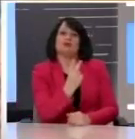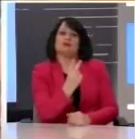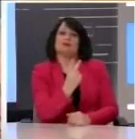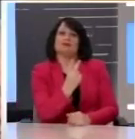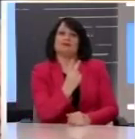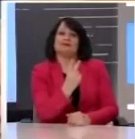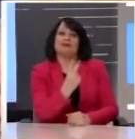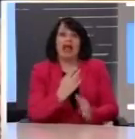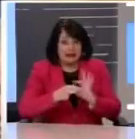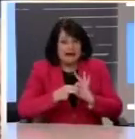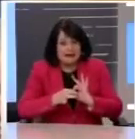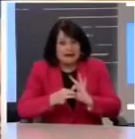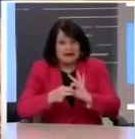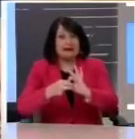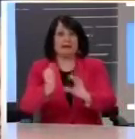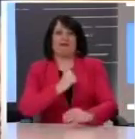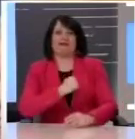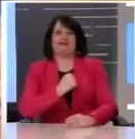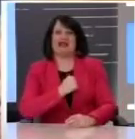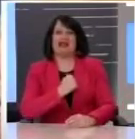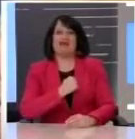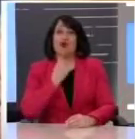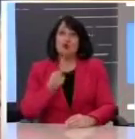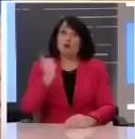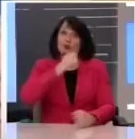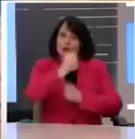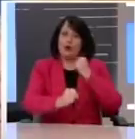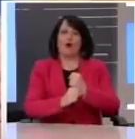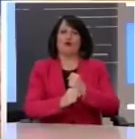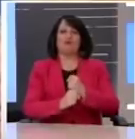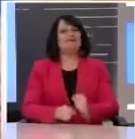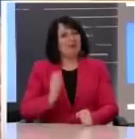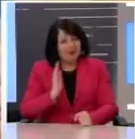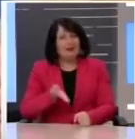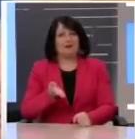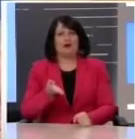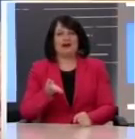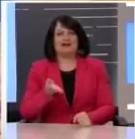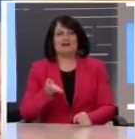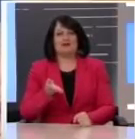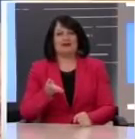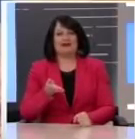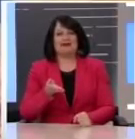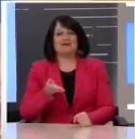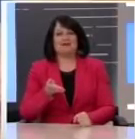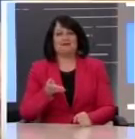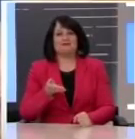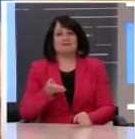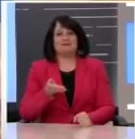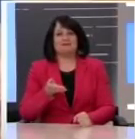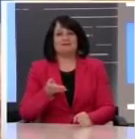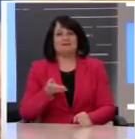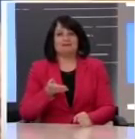αν συνεχίσουμε έτσι, πιστεύω ότι και του χρόνου θα μπορέσουμε να